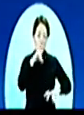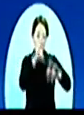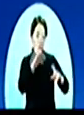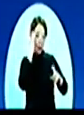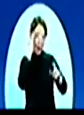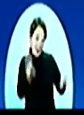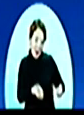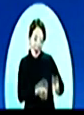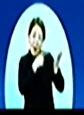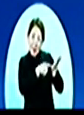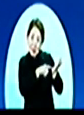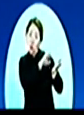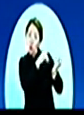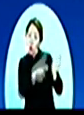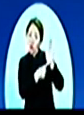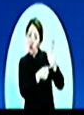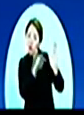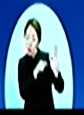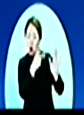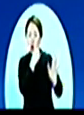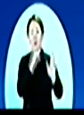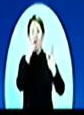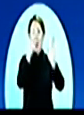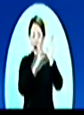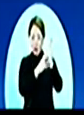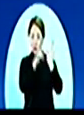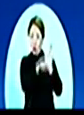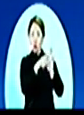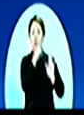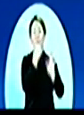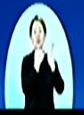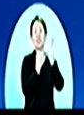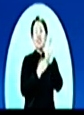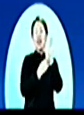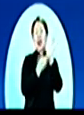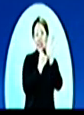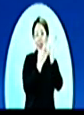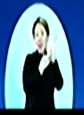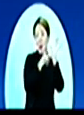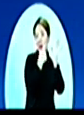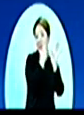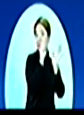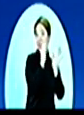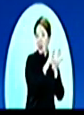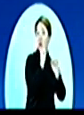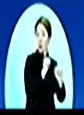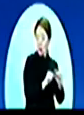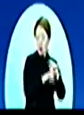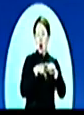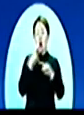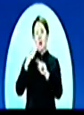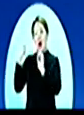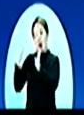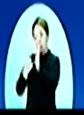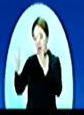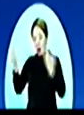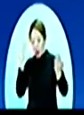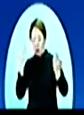боловсруулсан сүүний хэмжээ 2019 онд 168.1 сая төгрөж 2016 онтой